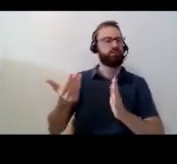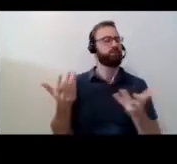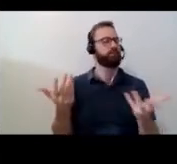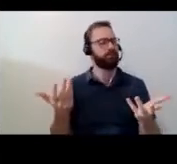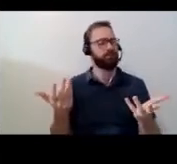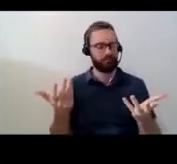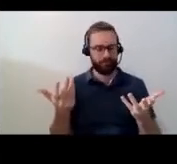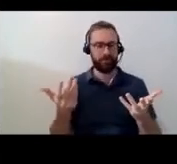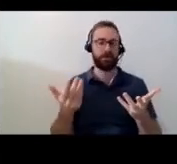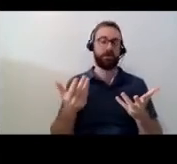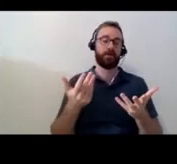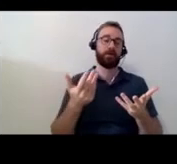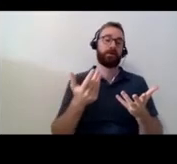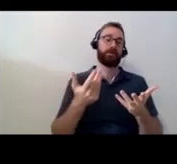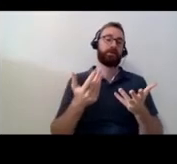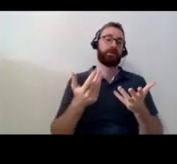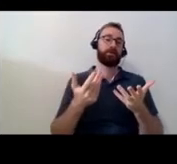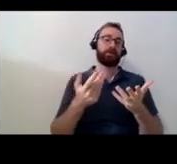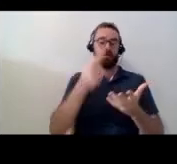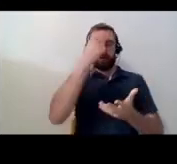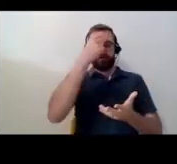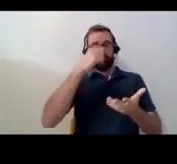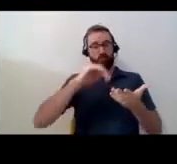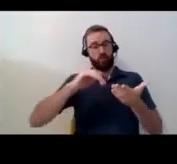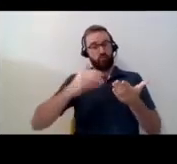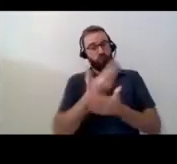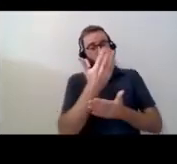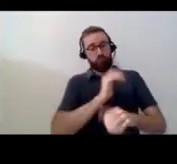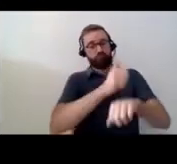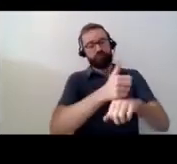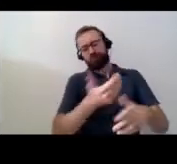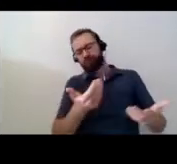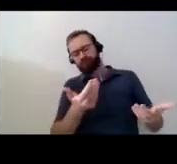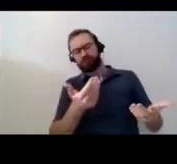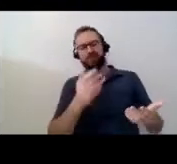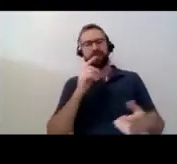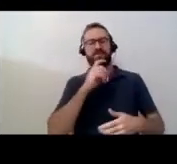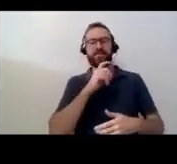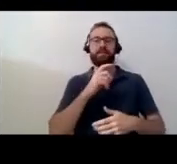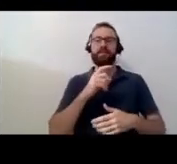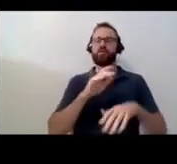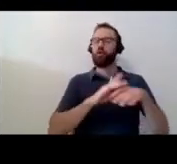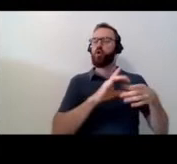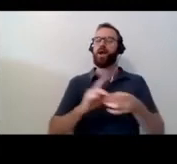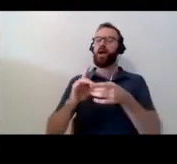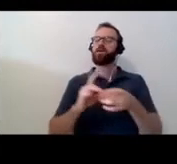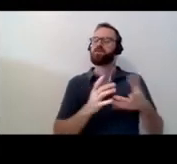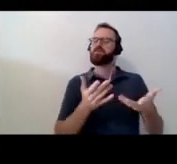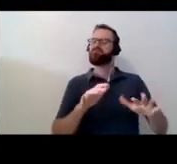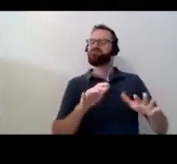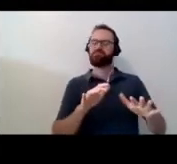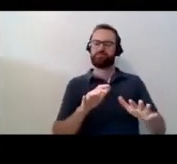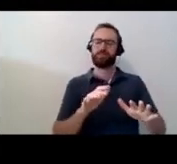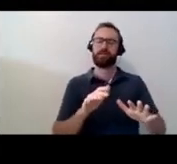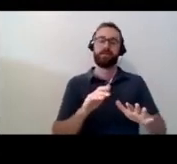que ce soit de ces nouvelles dispositions-là au niveau de l'argument de la cohérence. Et à